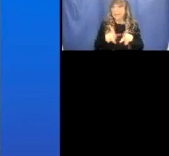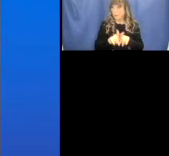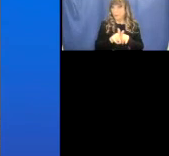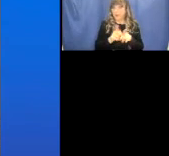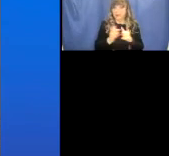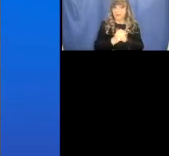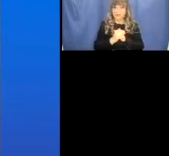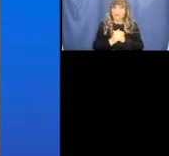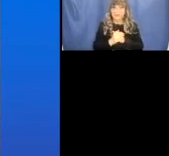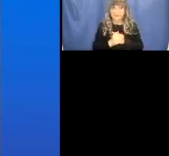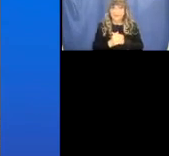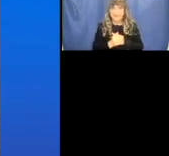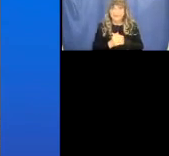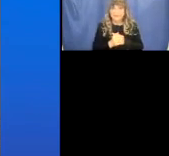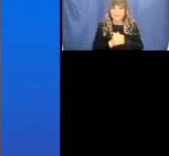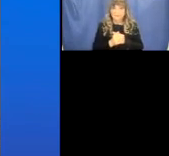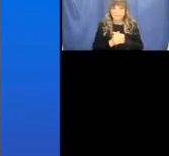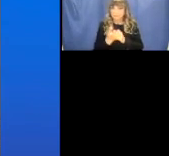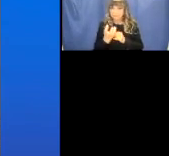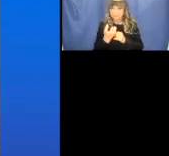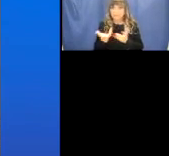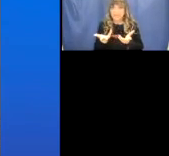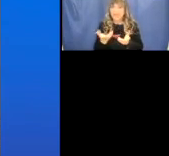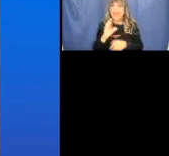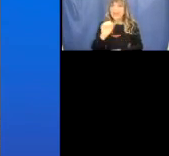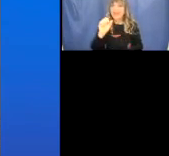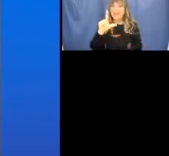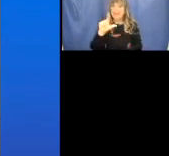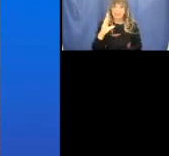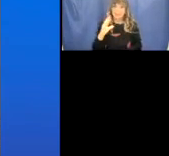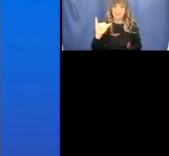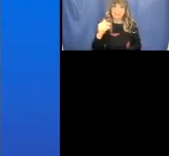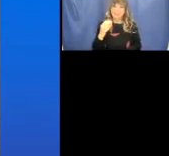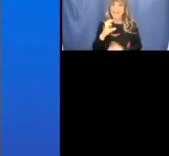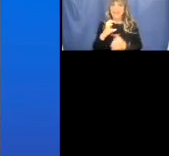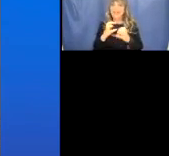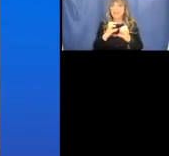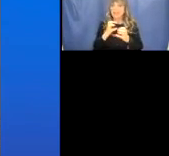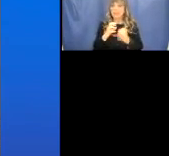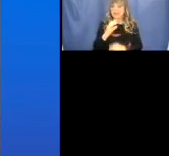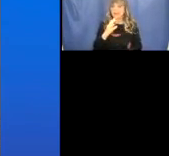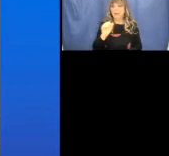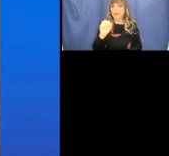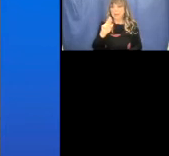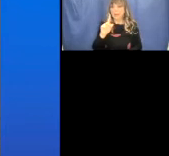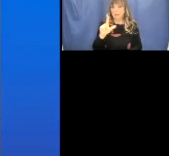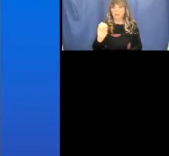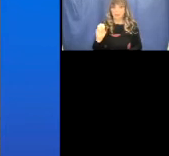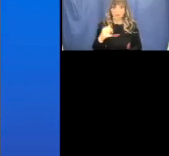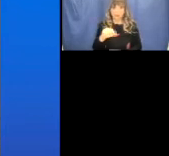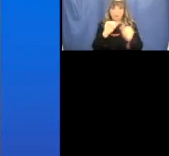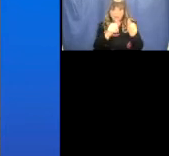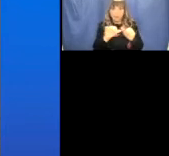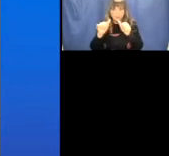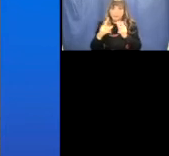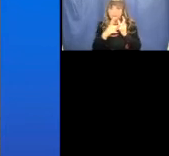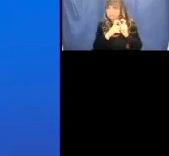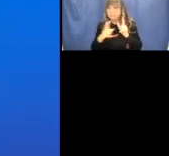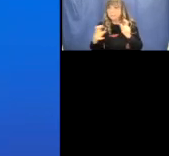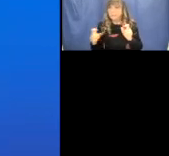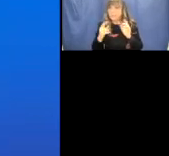esemplari si tratta di calcite carbonato di calcio nelle sue varie forme possibili esistente in